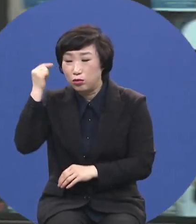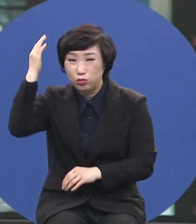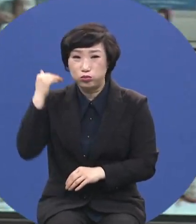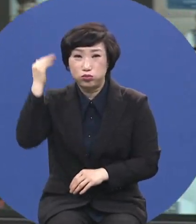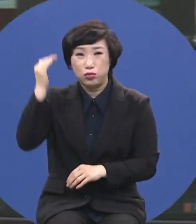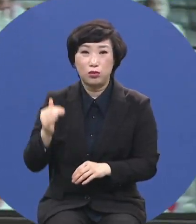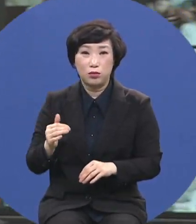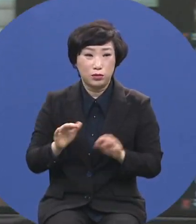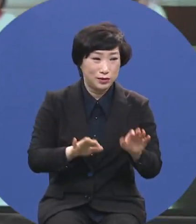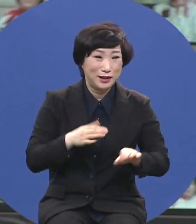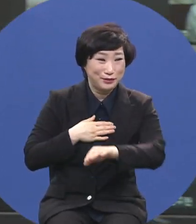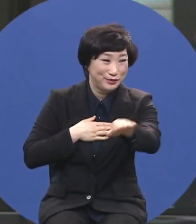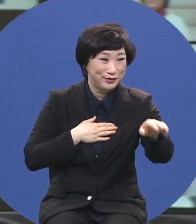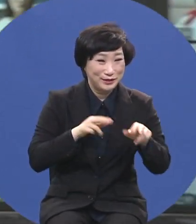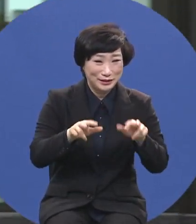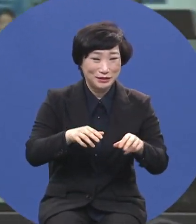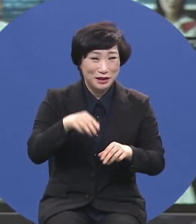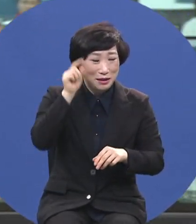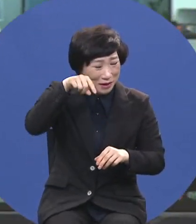우리는 날마다 듣잖아.